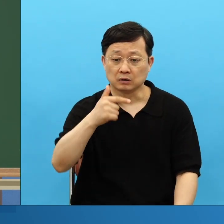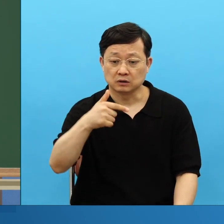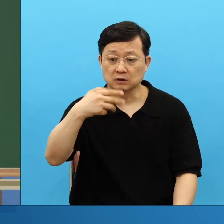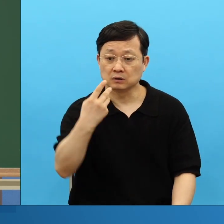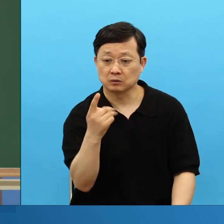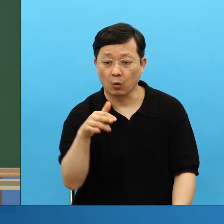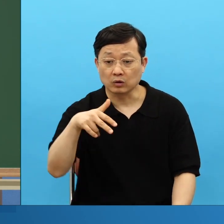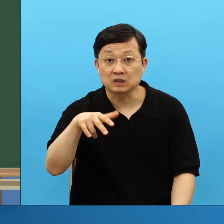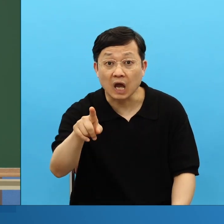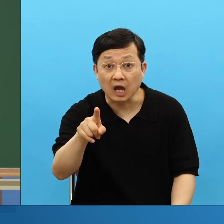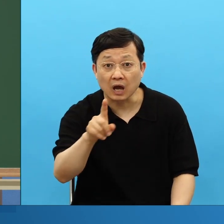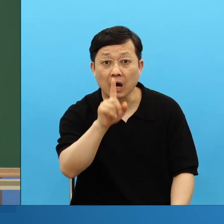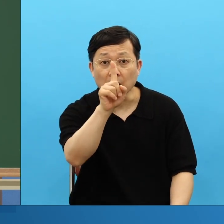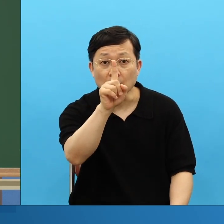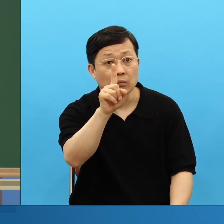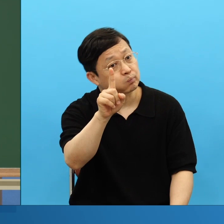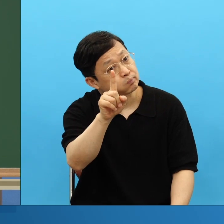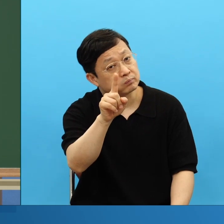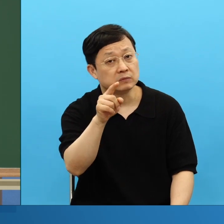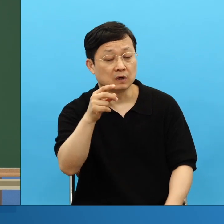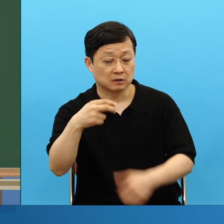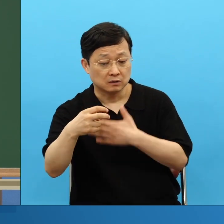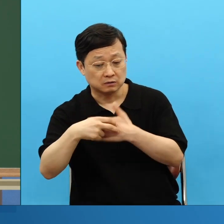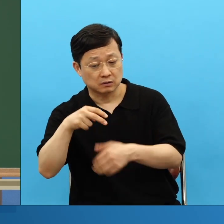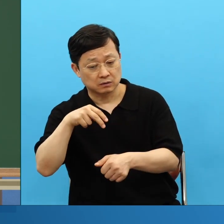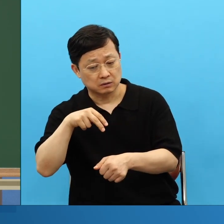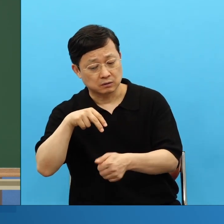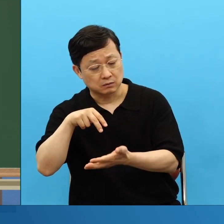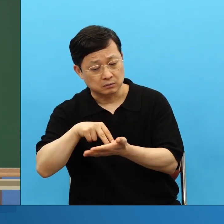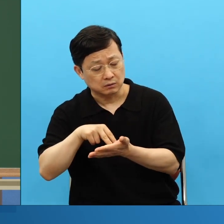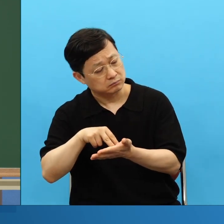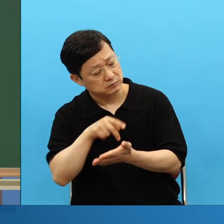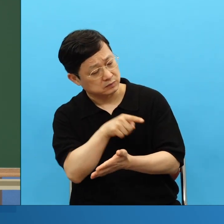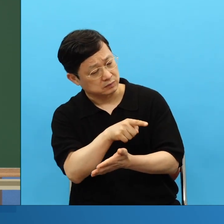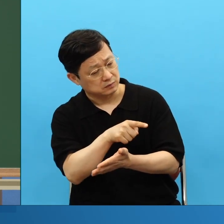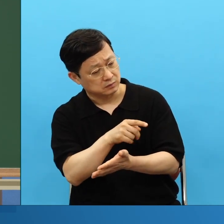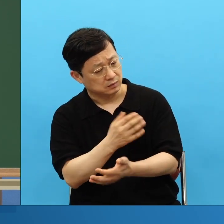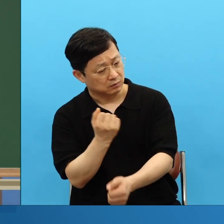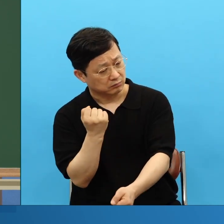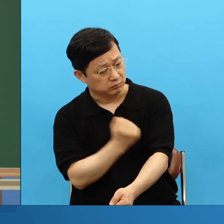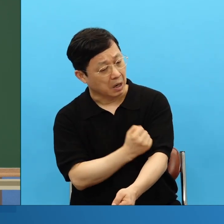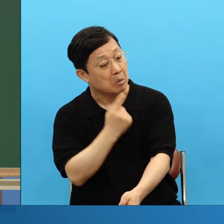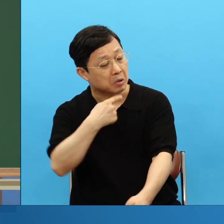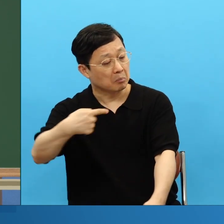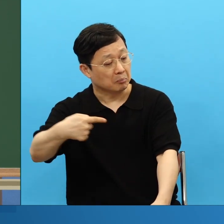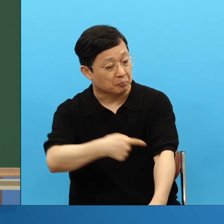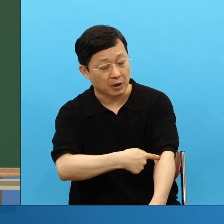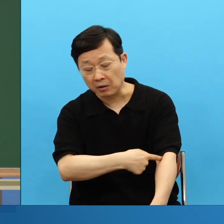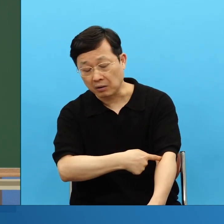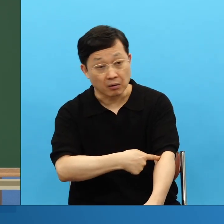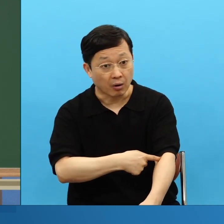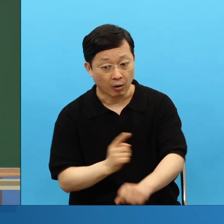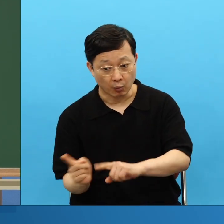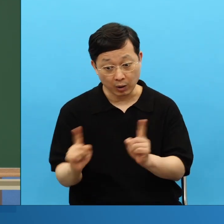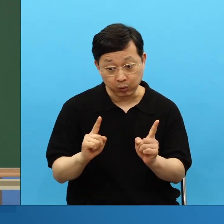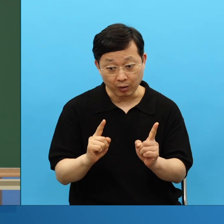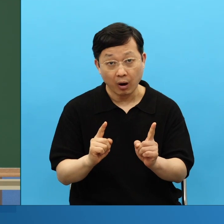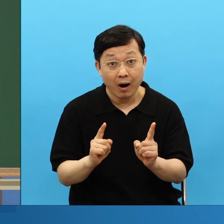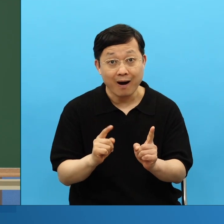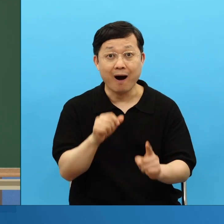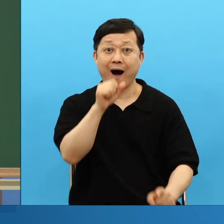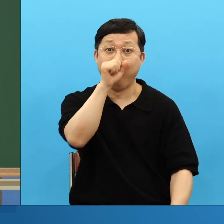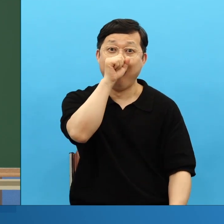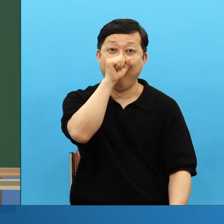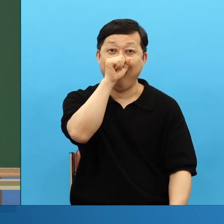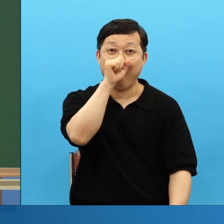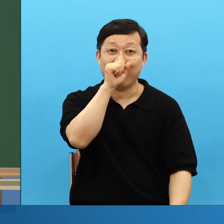선생님이라고 100% 어떻게 다 미래를 알아요. 그런 면에서 이제 진짜 안전지대가 없는 거예요. 진짜 차를 한잔